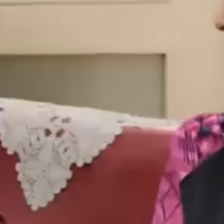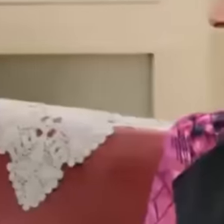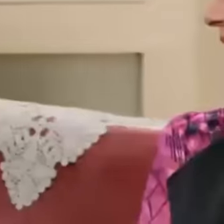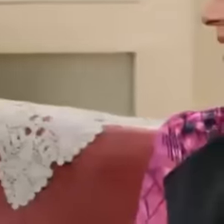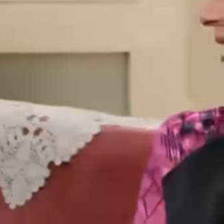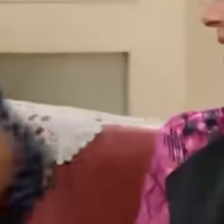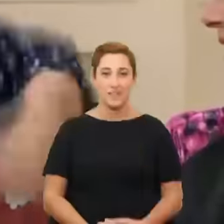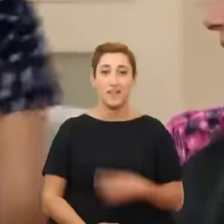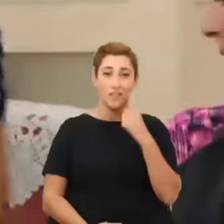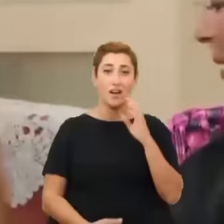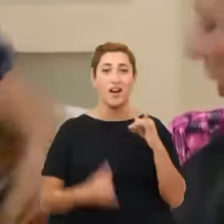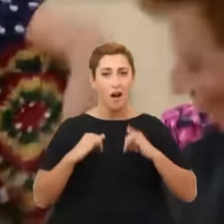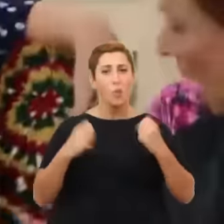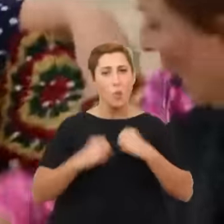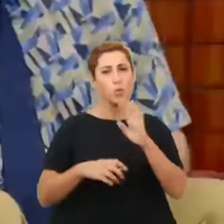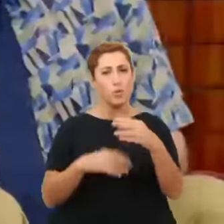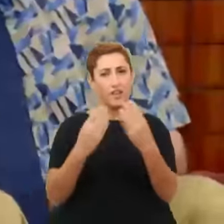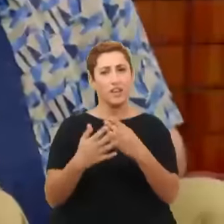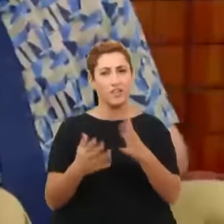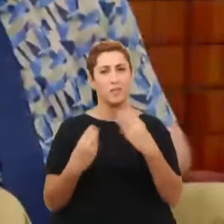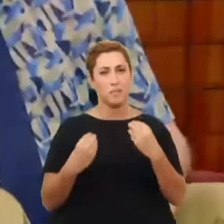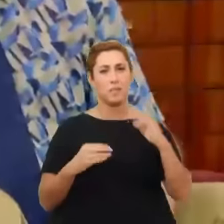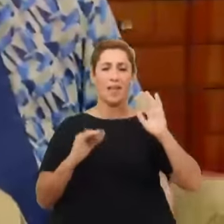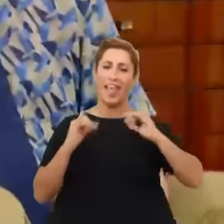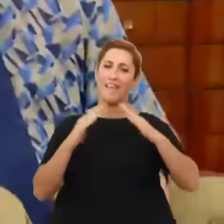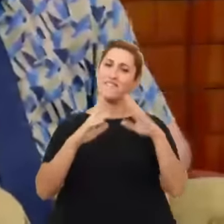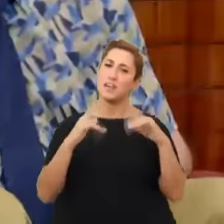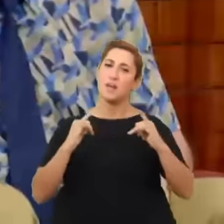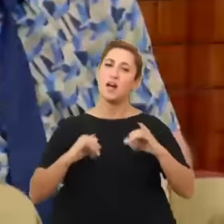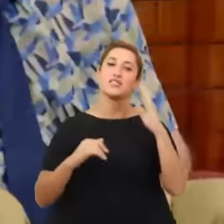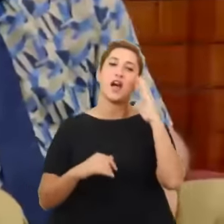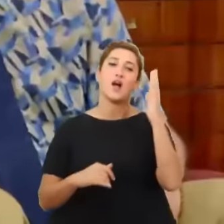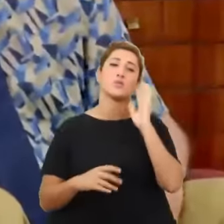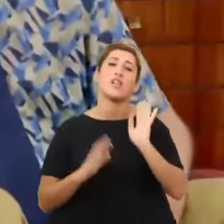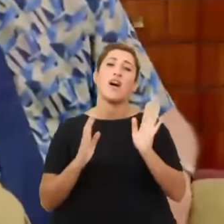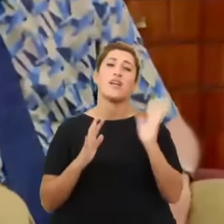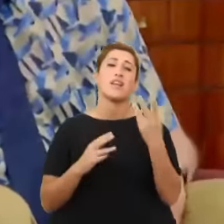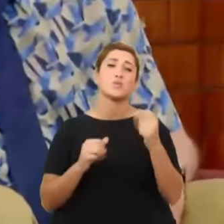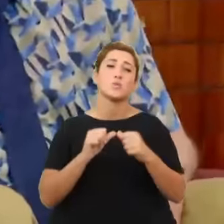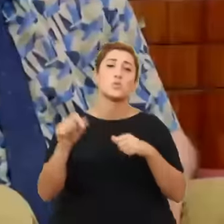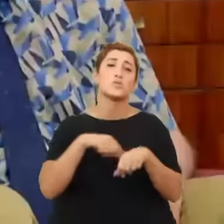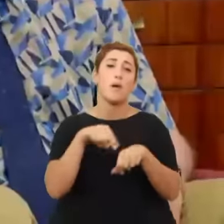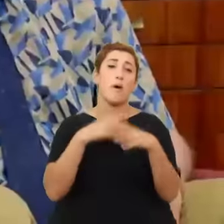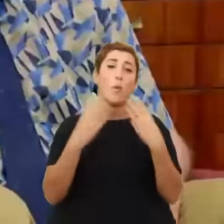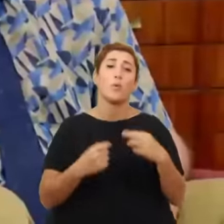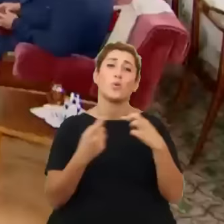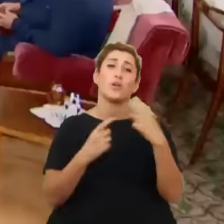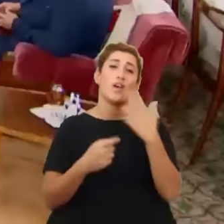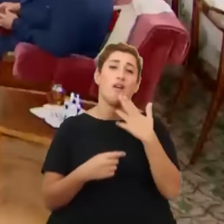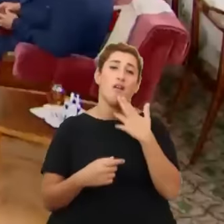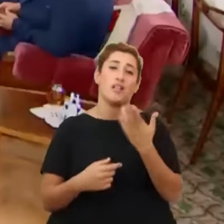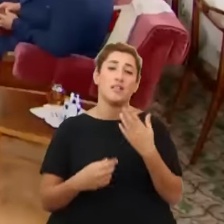adam oturuyor. Vallahi rahat oturun ayolum şöyle evinizde gibi. Sağ ol. Ay ne kadar uzun zaman oldu Rukiye